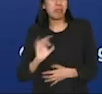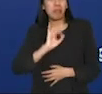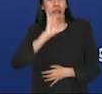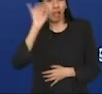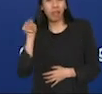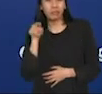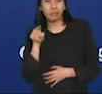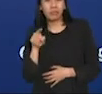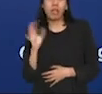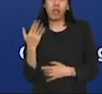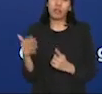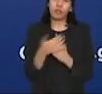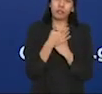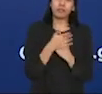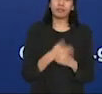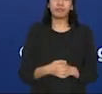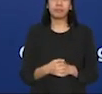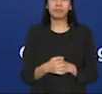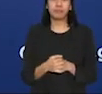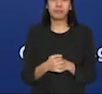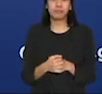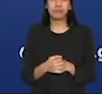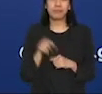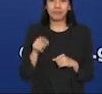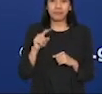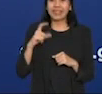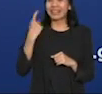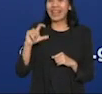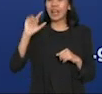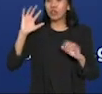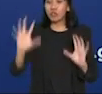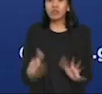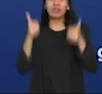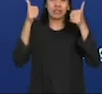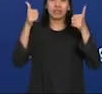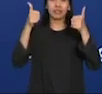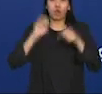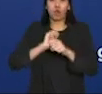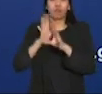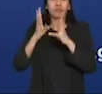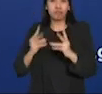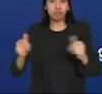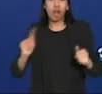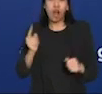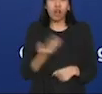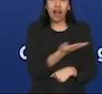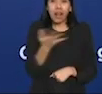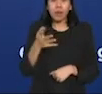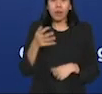itu mari bersama-sama ini menjadi Kunci keberhasilan kita manakala ini kita kerjakan dengan baik